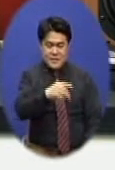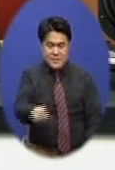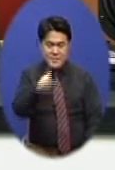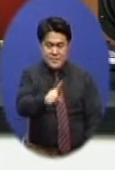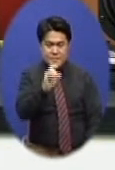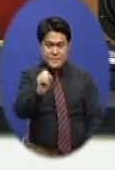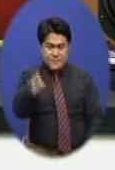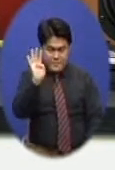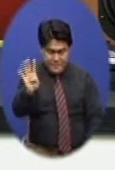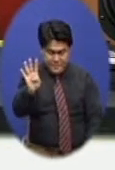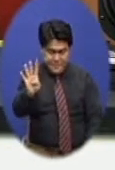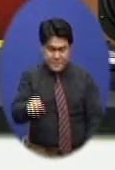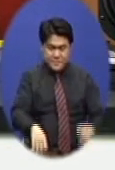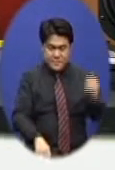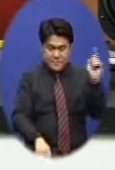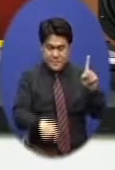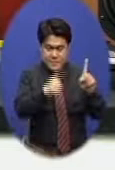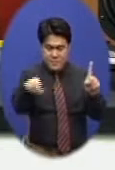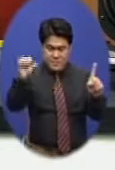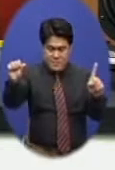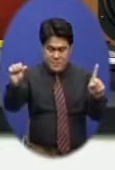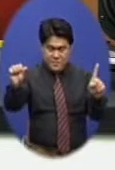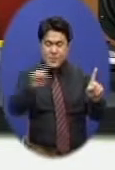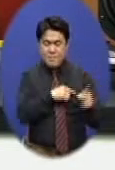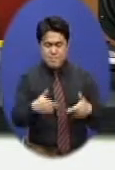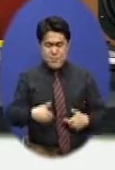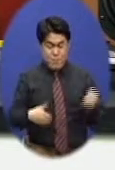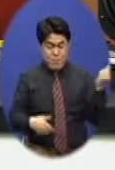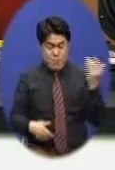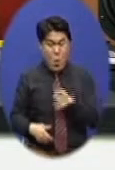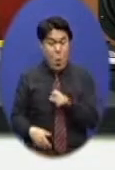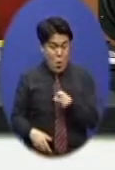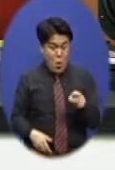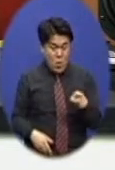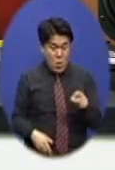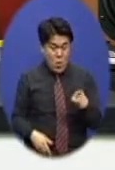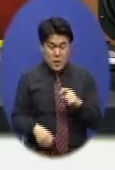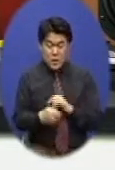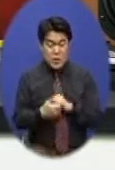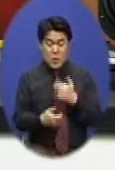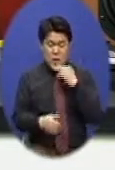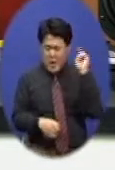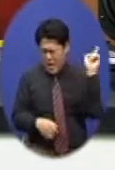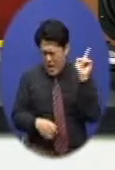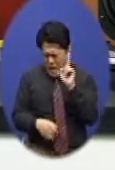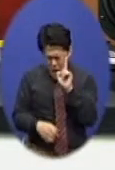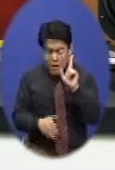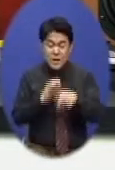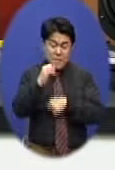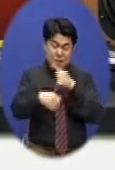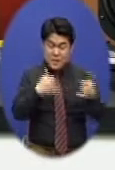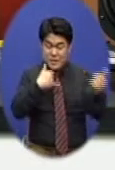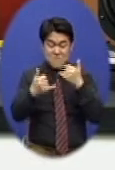ARS-060-608-1004번입니다. 1번부터 5번까지는 저희 복지TV에 가장 필요한 번호이기 때문에 시간 제한 없이 아무 때나 지금